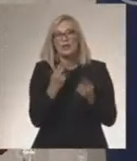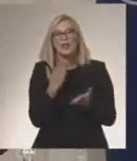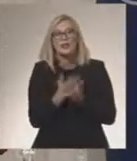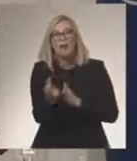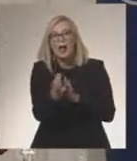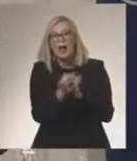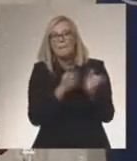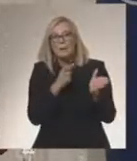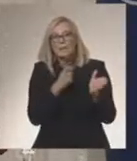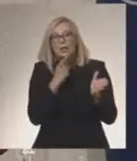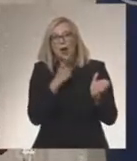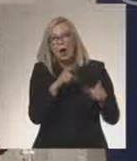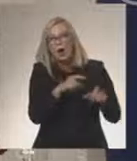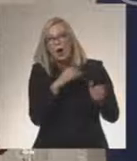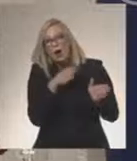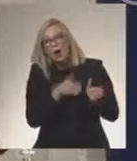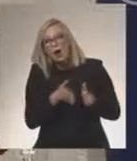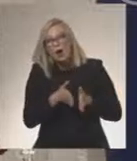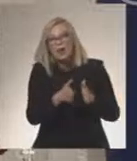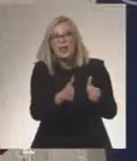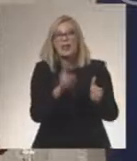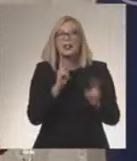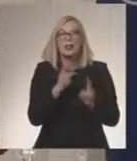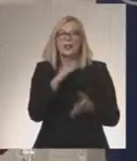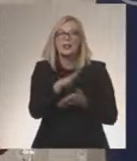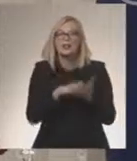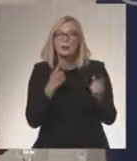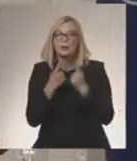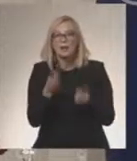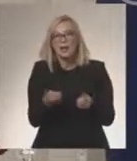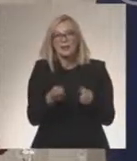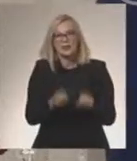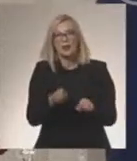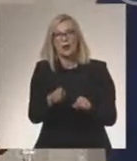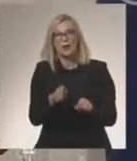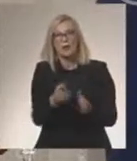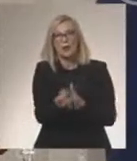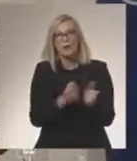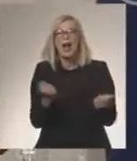на брза лента кога ќе започнат преговорите по поглавје и да ги затвориме колку што е можно побрзо.